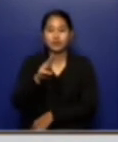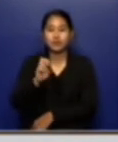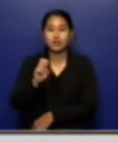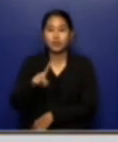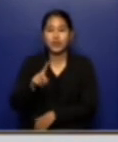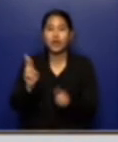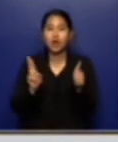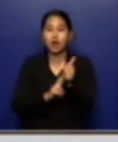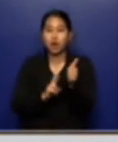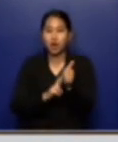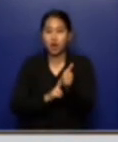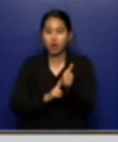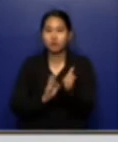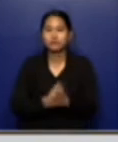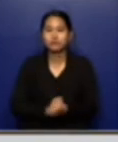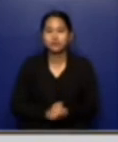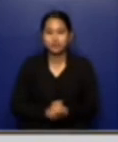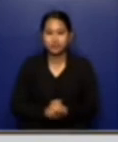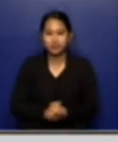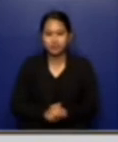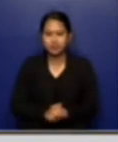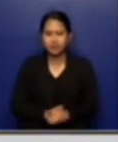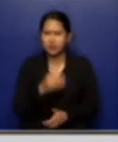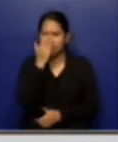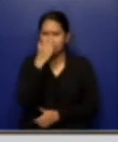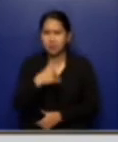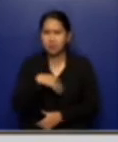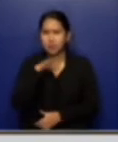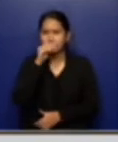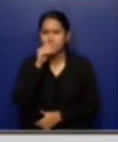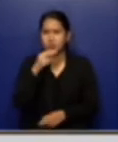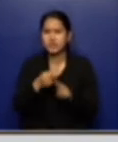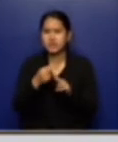ริมทำไมผมต้องพูดชื่อนี้ฮะ